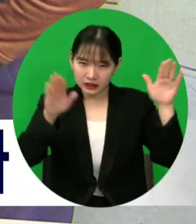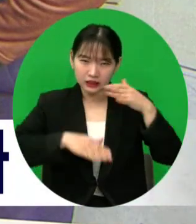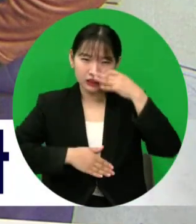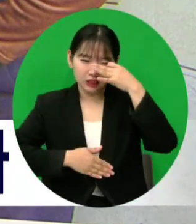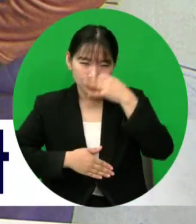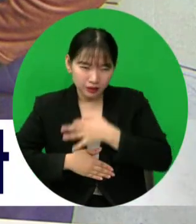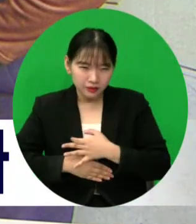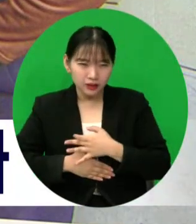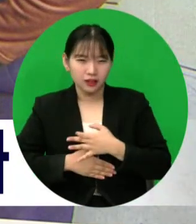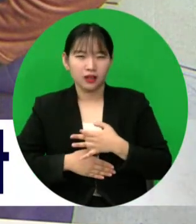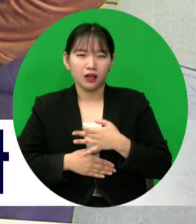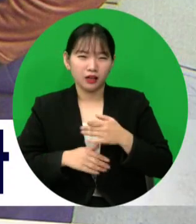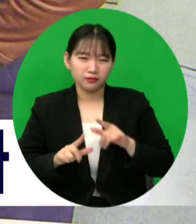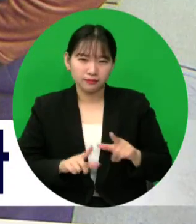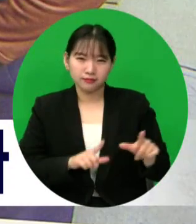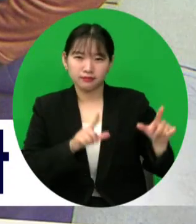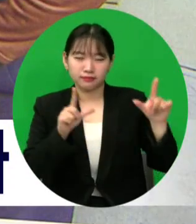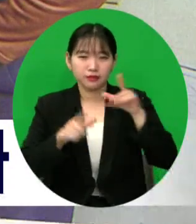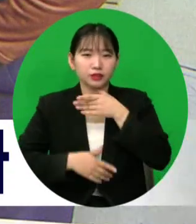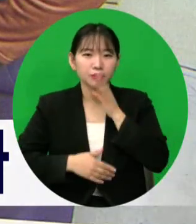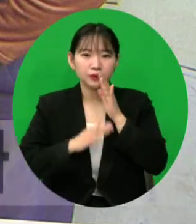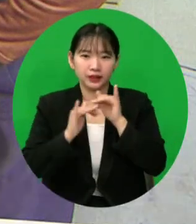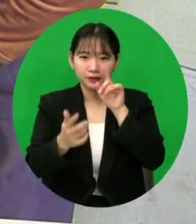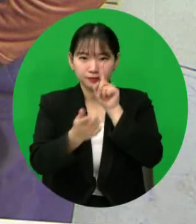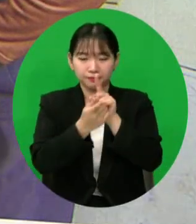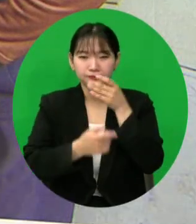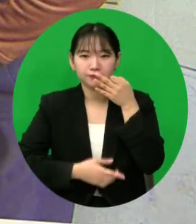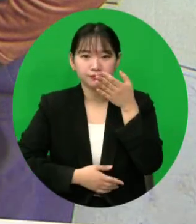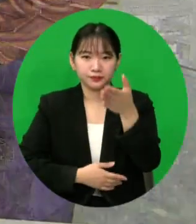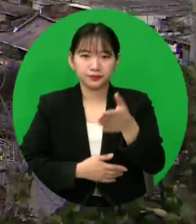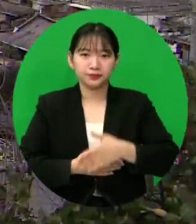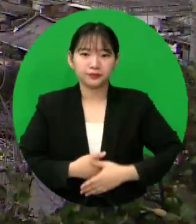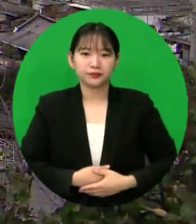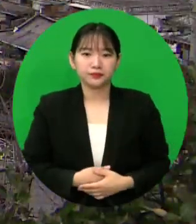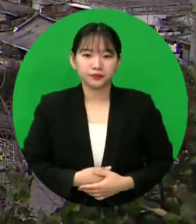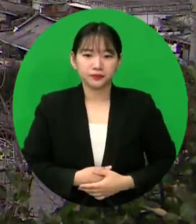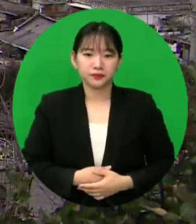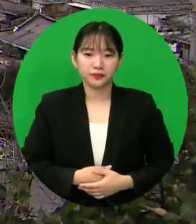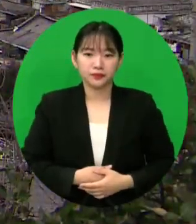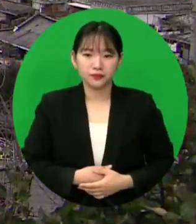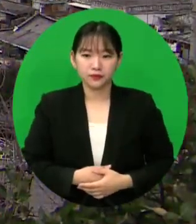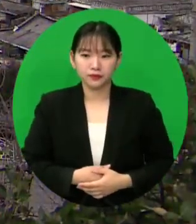힘겹게 싸우고 있는 어르신들을 서희령 기자가 만나봤습니다.